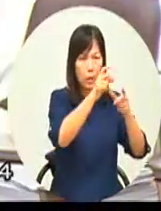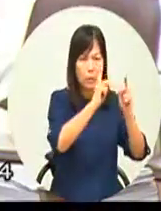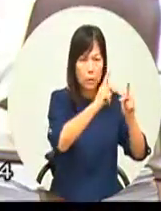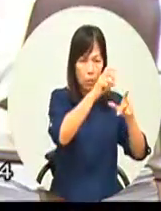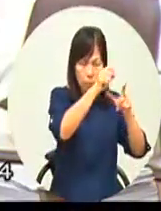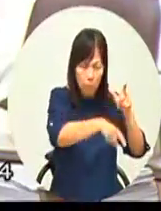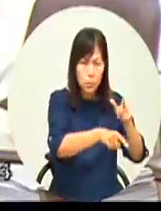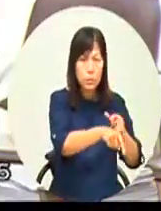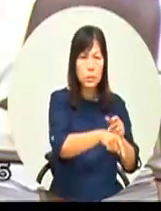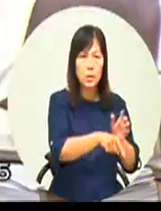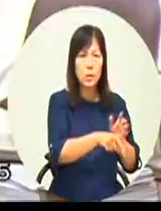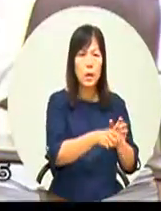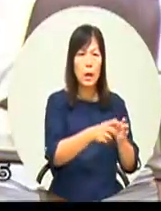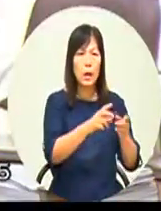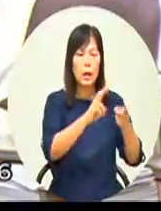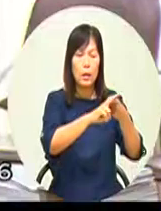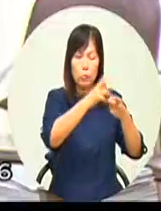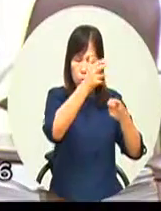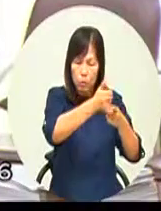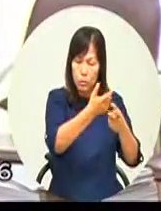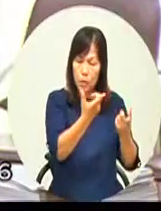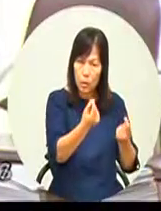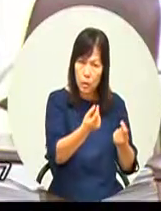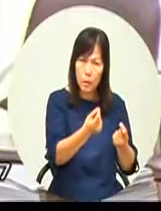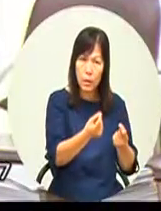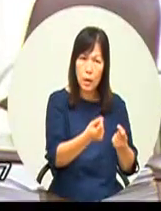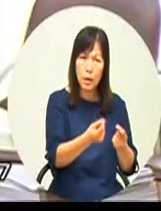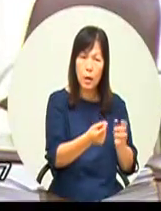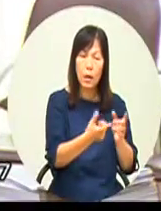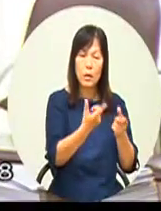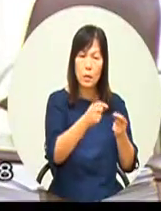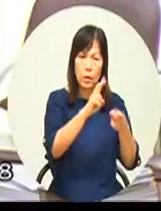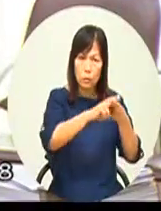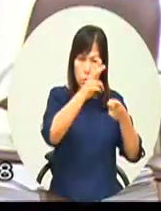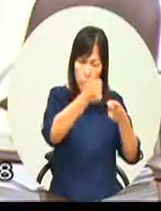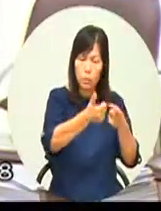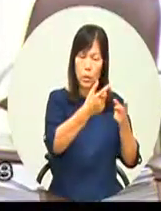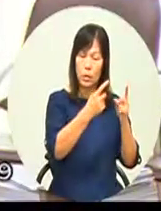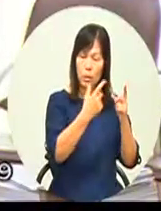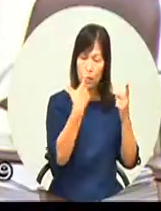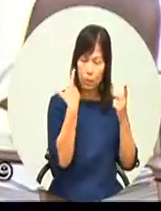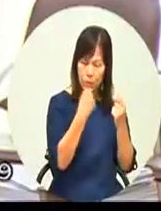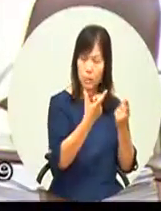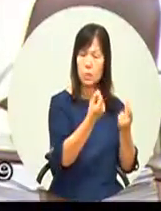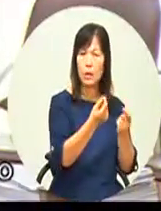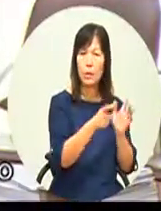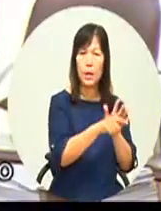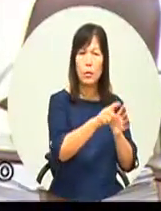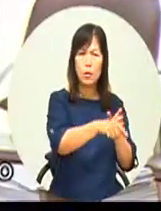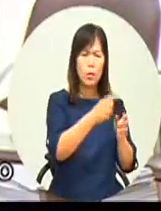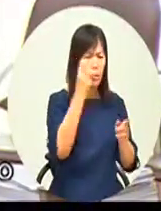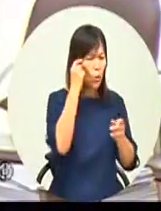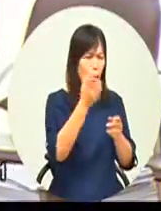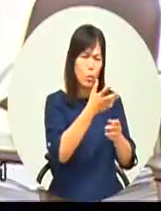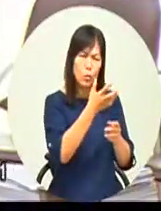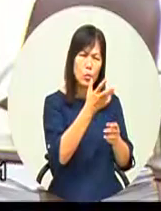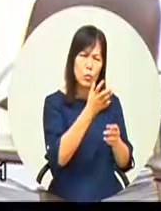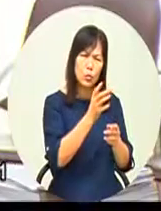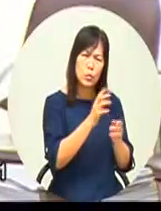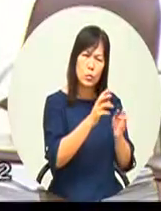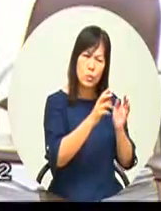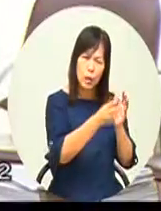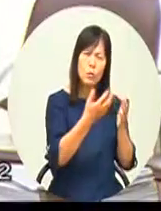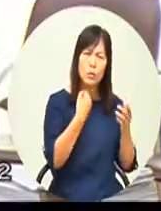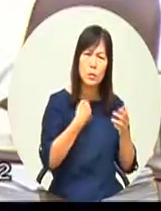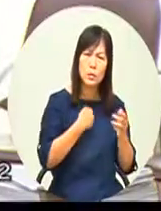现在是还是董事长还是好董事长嘛？ 对对， 那好董事长应该很好说啊。只是你们